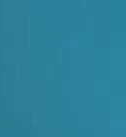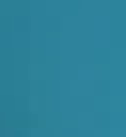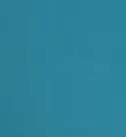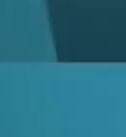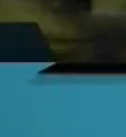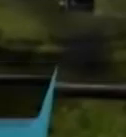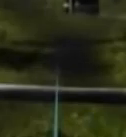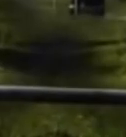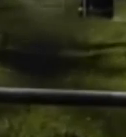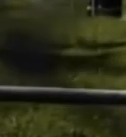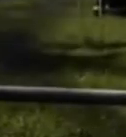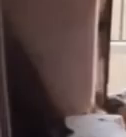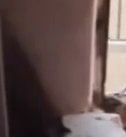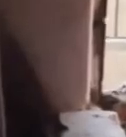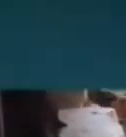Дякую!